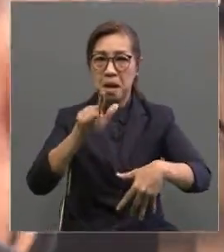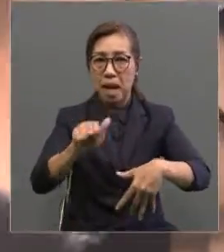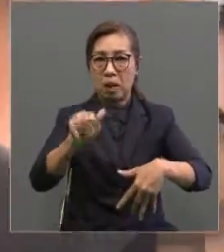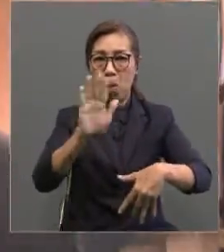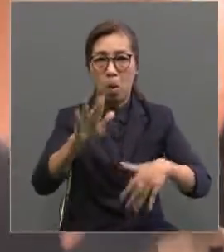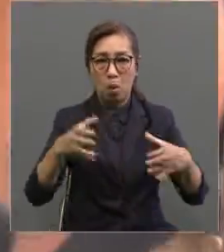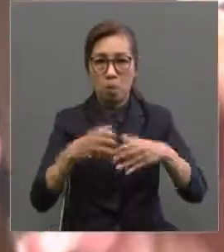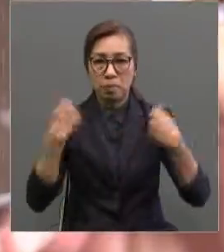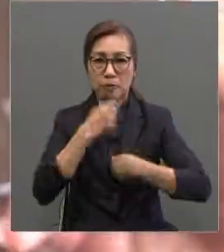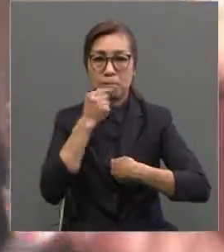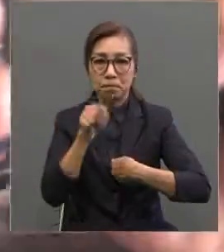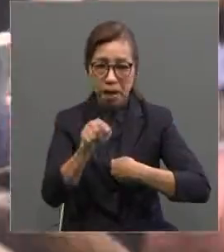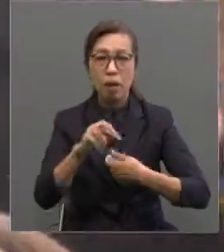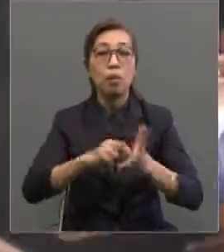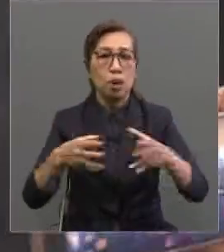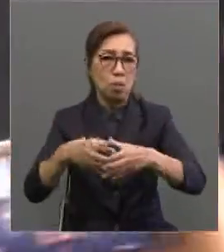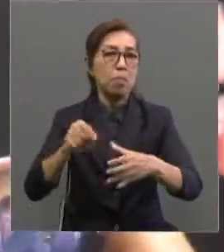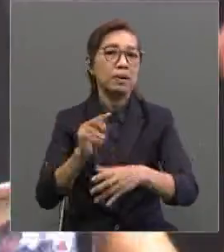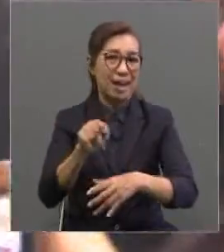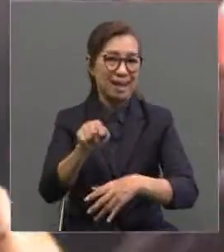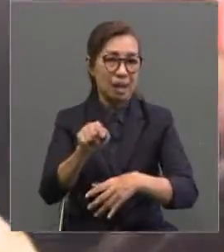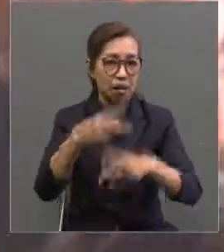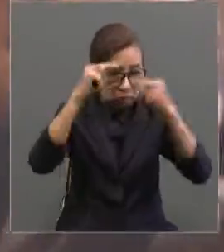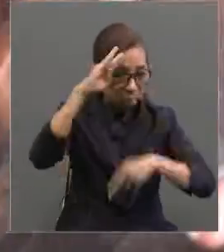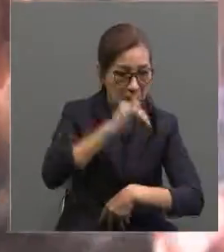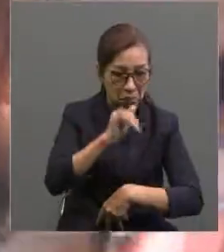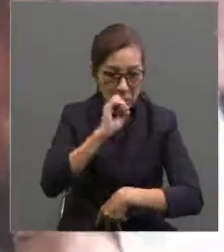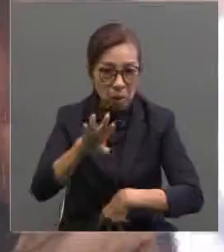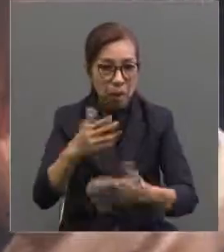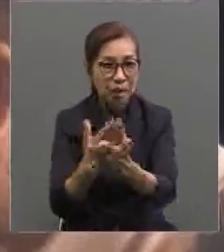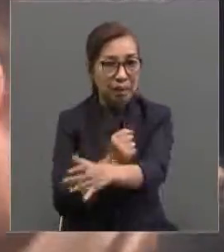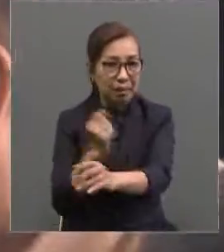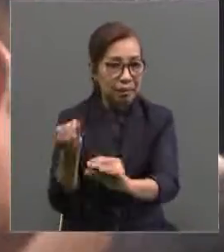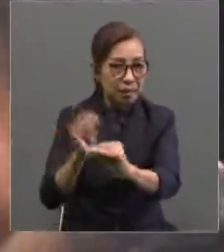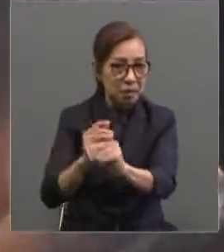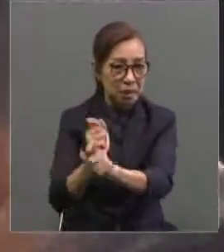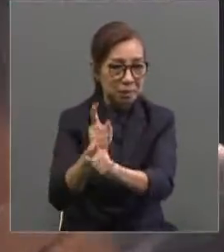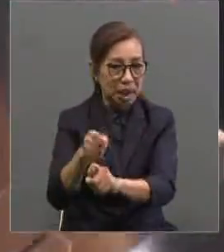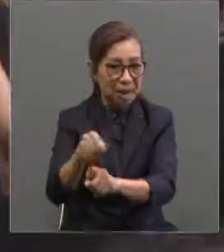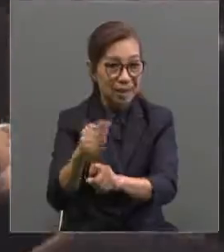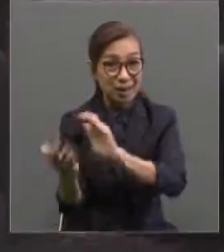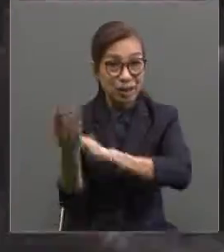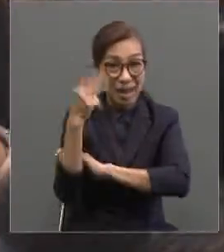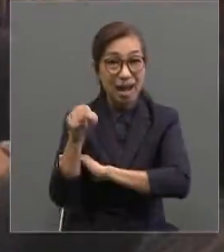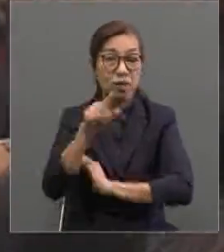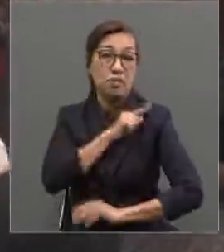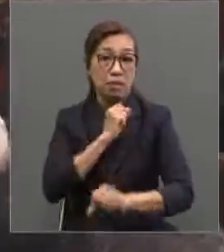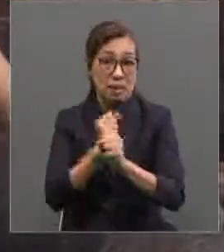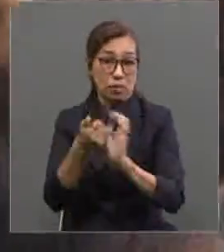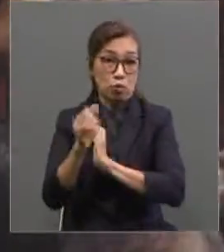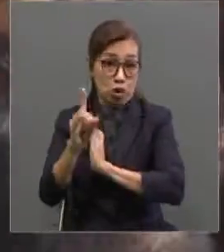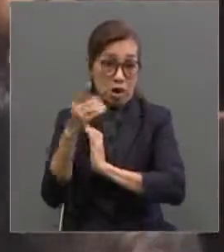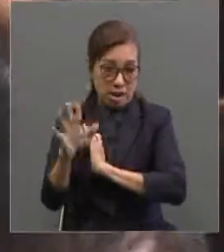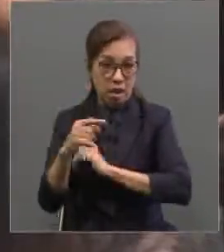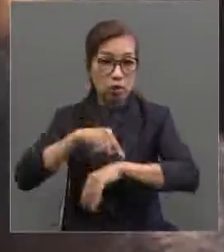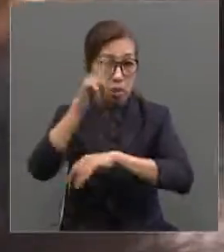นเสื้อแดงหรือว่าในส่วนของเพื่อไทยด้วยนะคะอันนี้ก็เป็นภาพภารกิจในช่วงเช้าที่ผ่านมาส่วนในช่วงบ่ายท่านนายกเนี่ยจะเดินทางต่